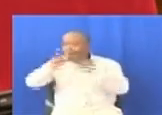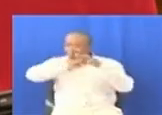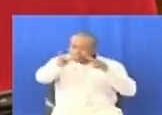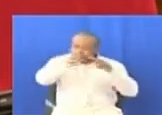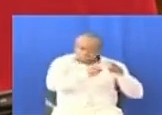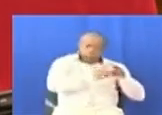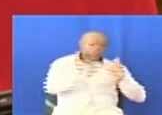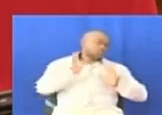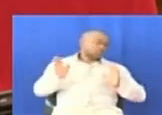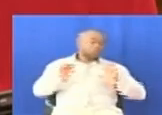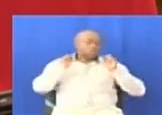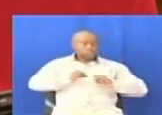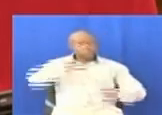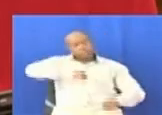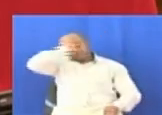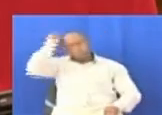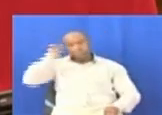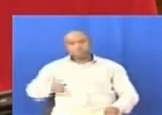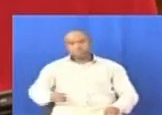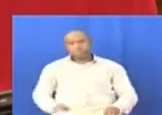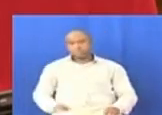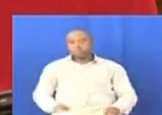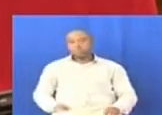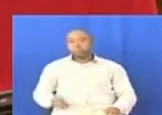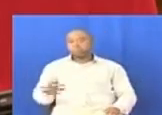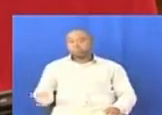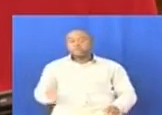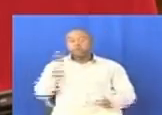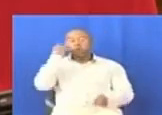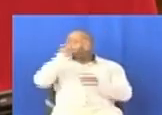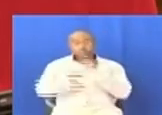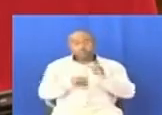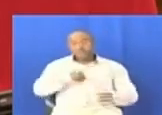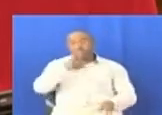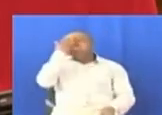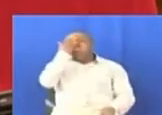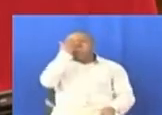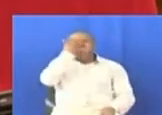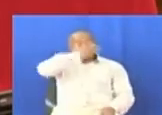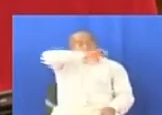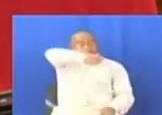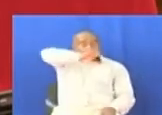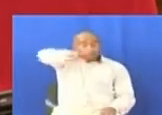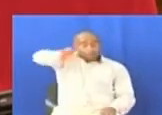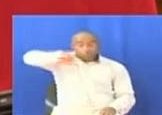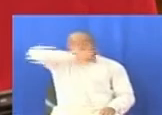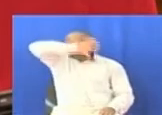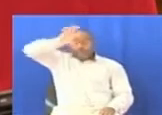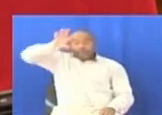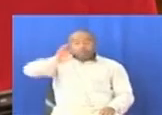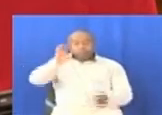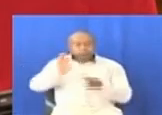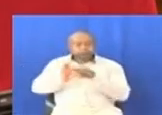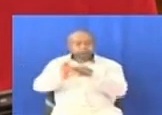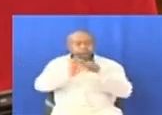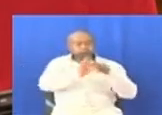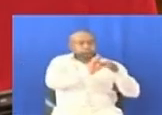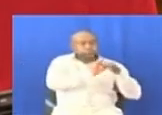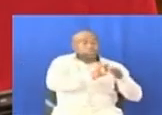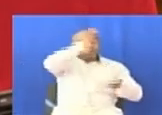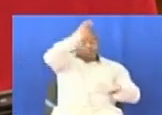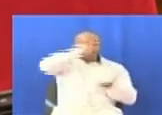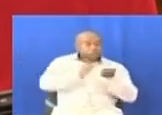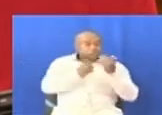tutashinda hii corona. Mwisho, najua mikoa yote inashirikiana kwa kupunguza hii